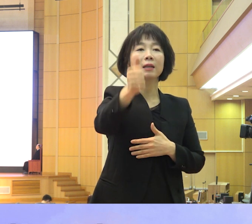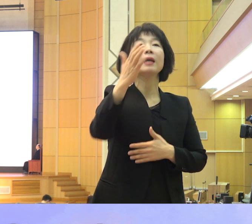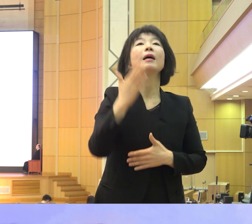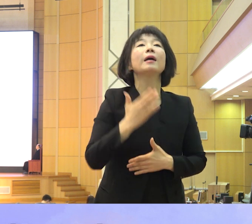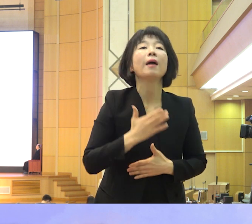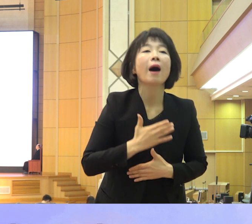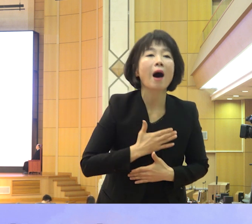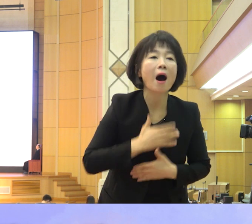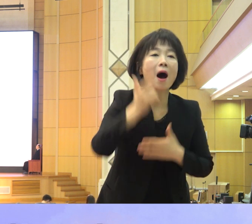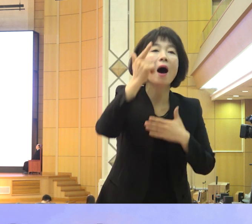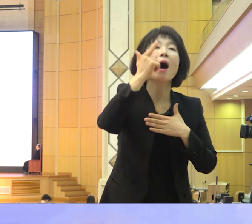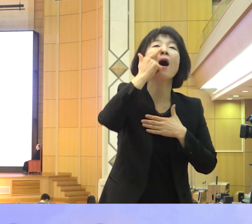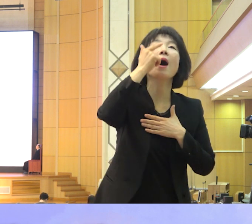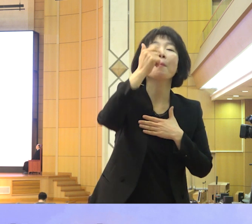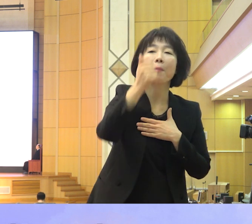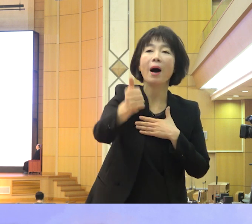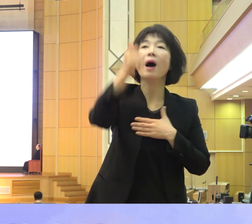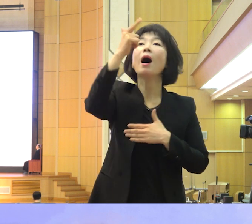아버지